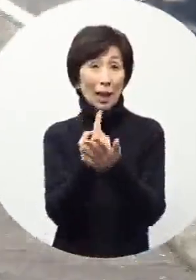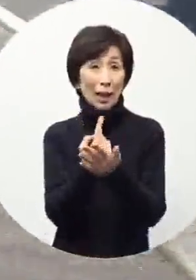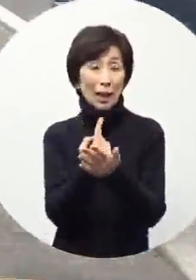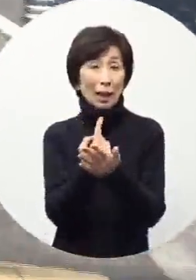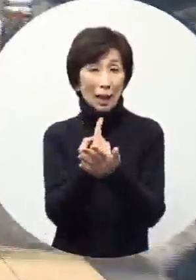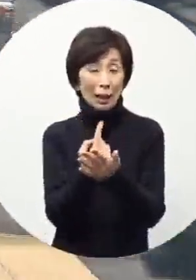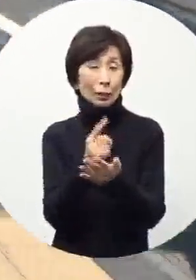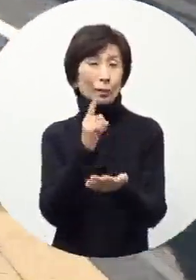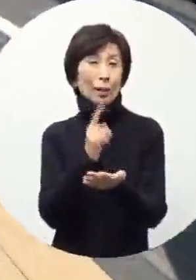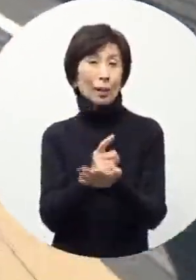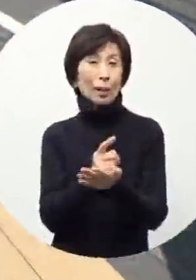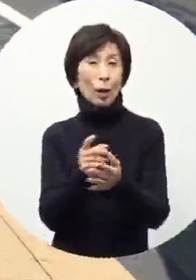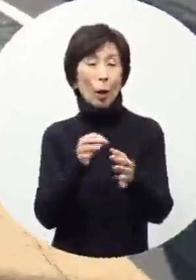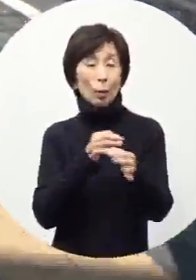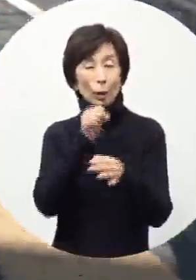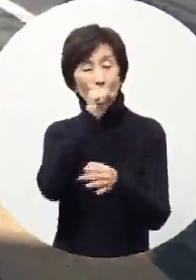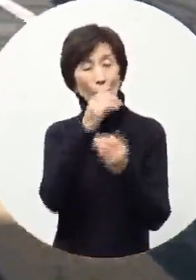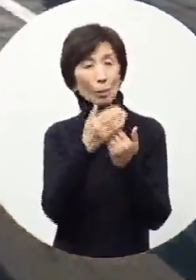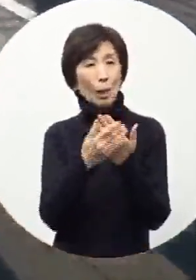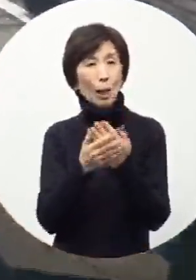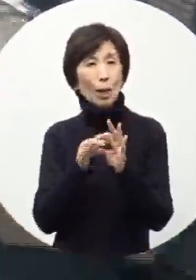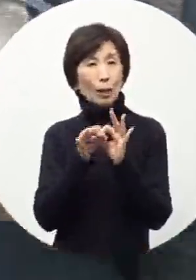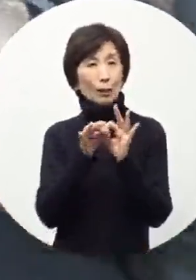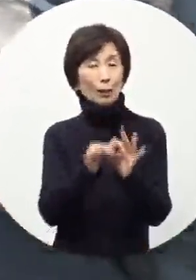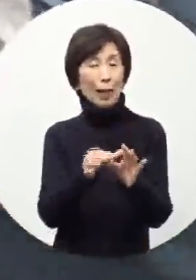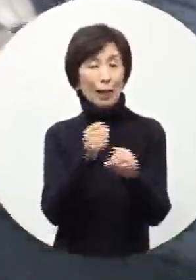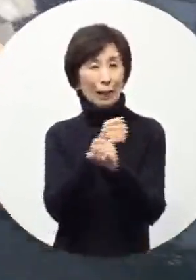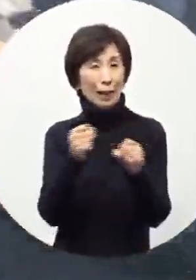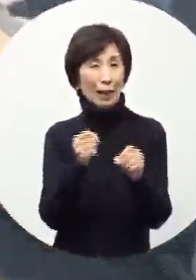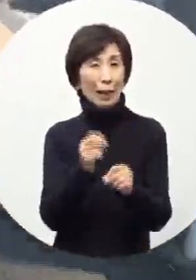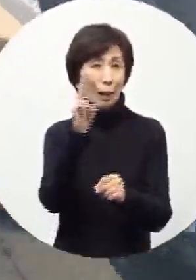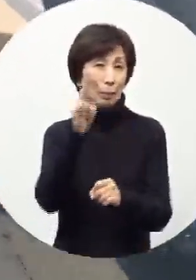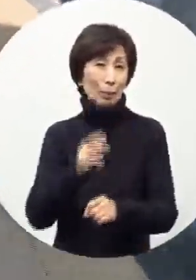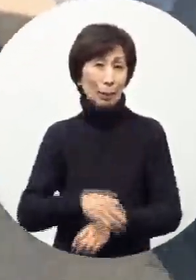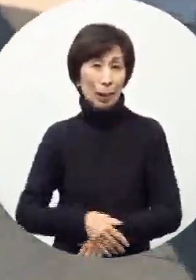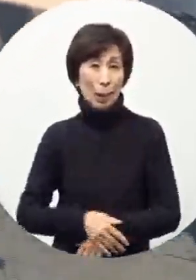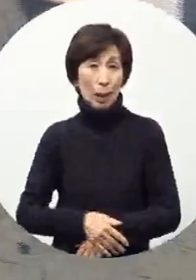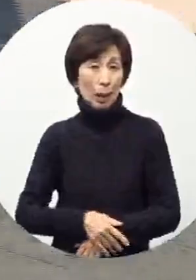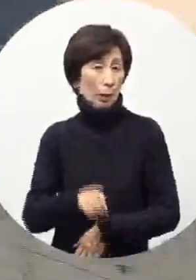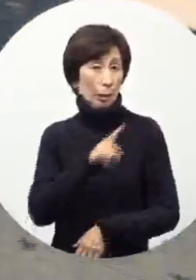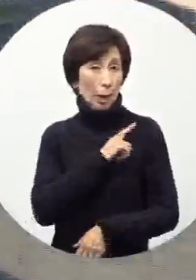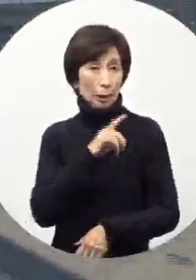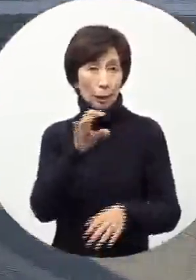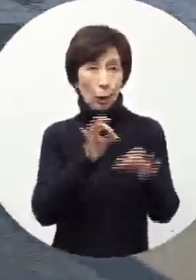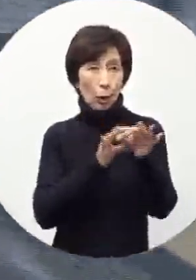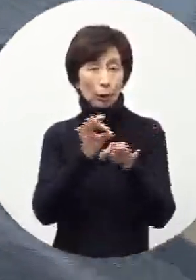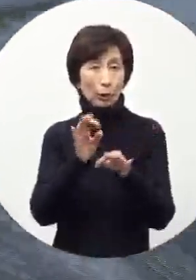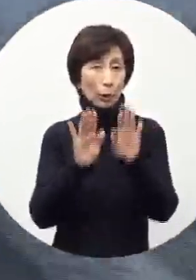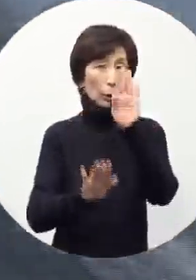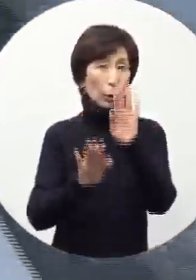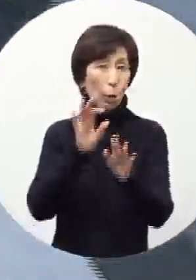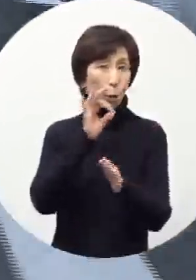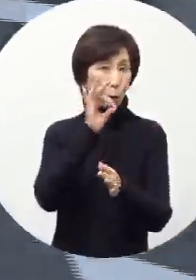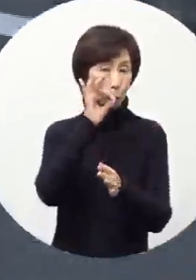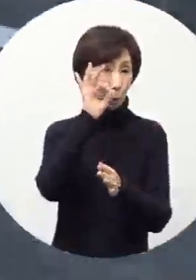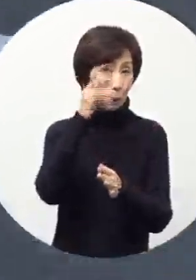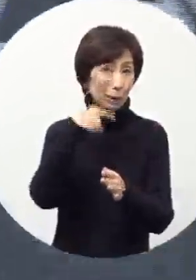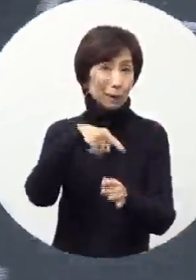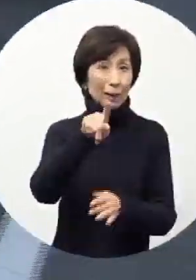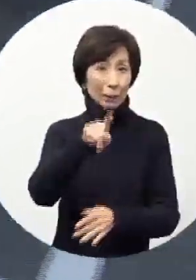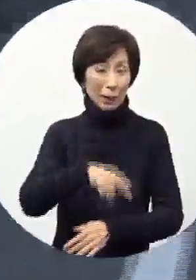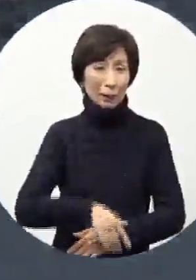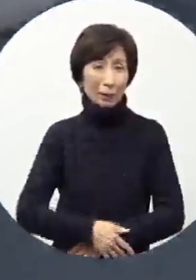けではお店の良さ伝えきれないかもしれないので、まずはどんなお店なのか見に行ってみましょう。